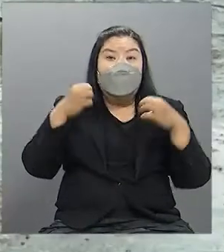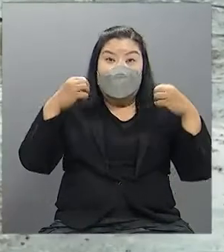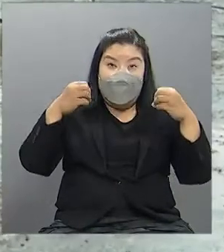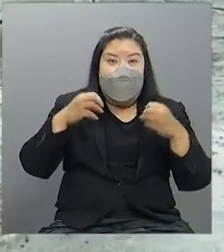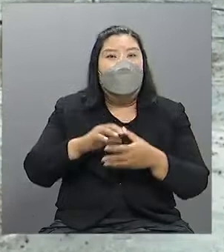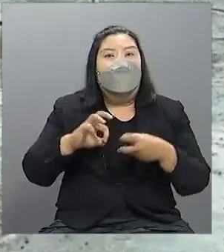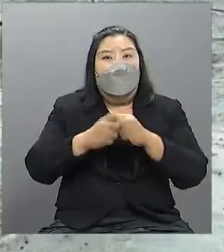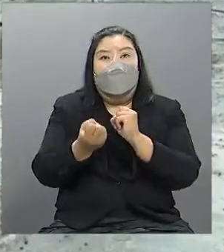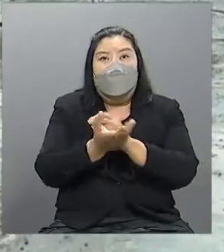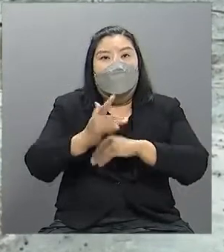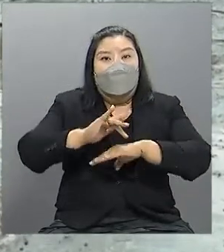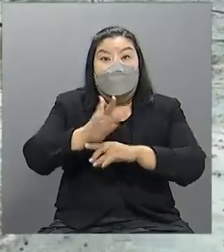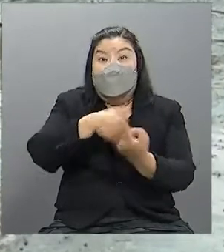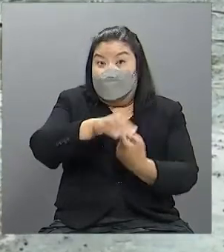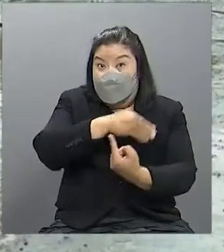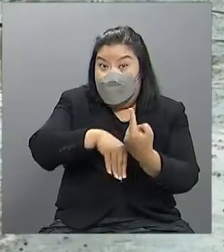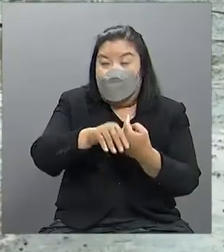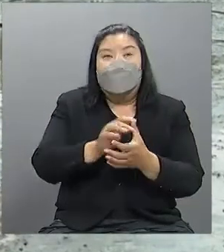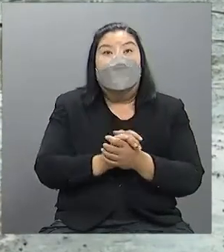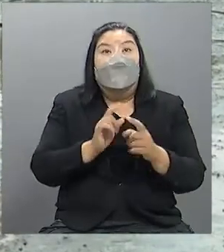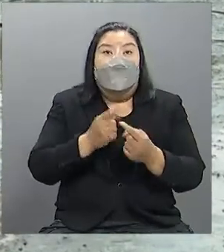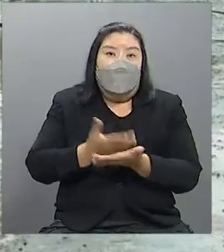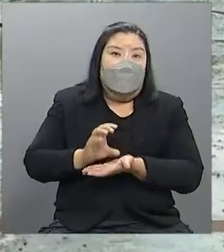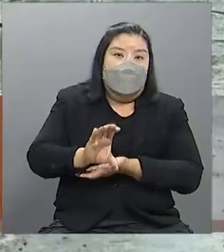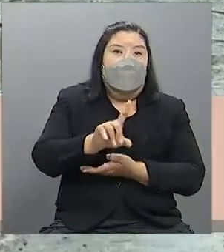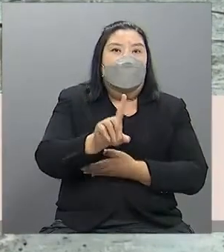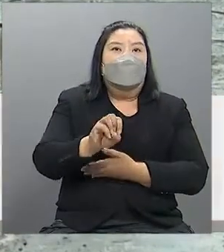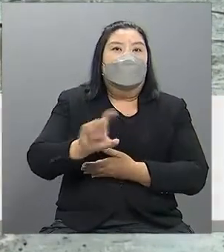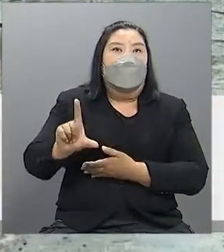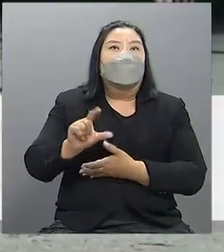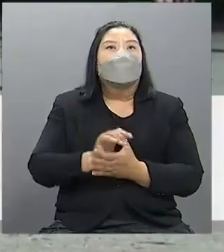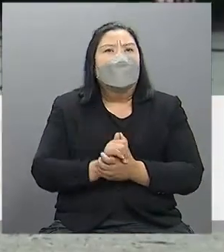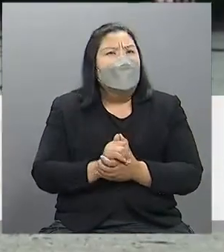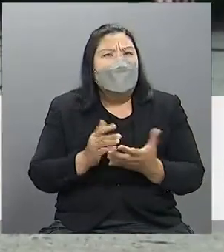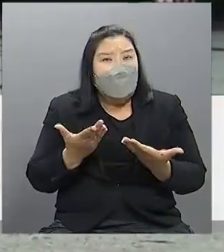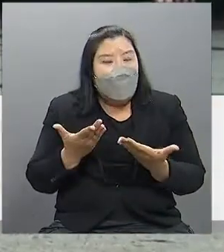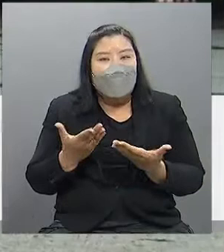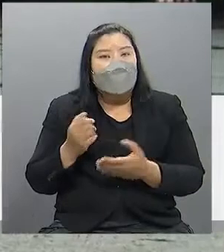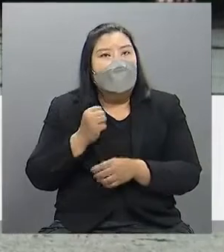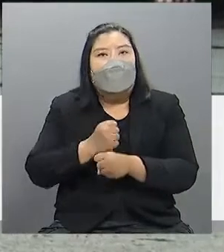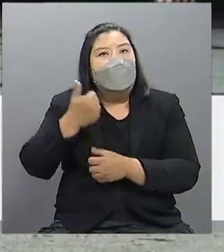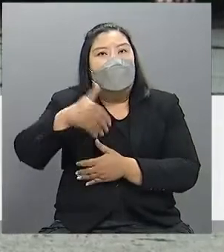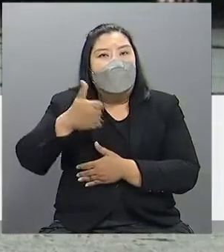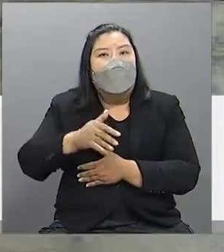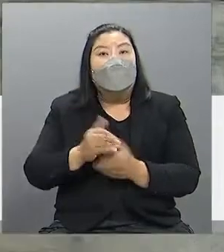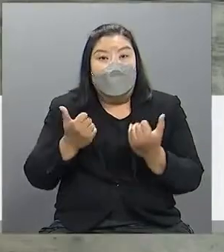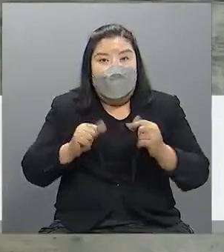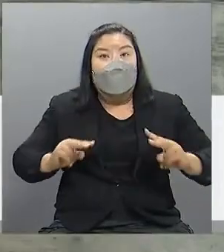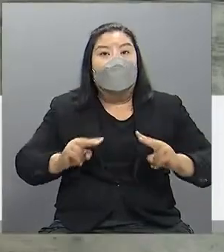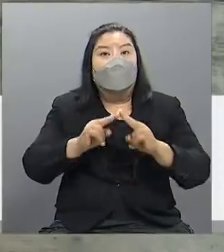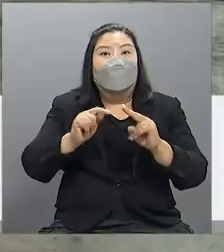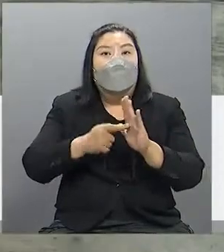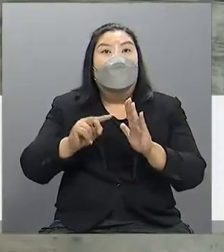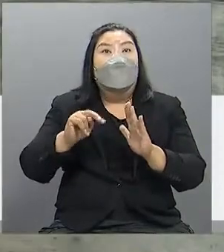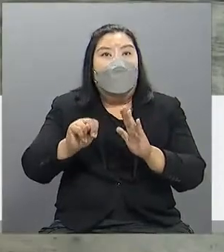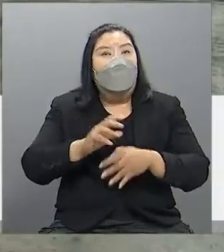มแต่เงินลงทุนกว่า150ล้านบาทไม่สามารถสร้างมูลค่าเพิ่มได้หลังกระทรวงพลังงานประกาศชะลอรับซื้อกระแสไฟฟ้าจ